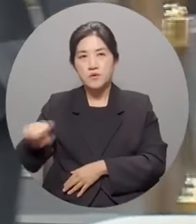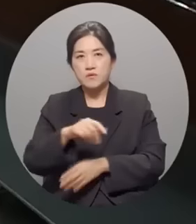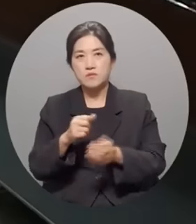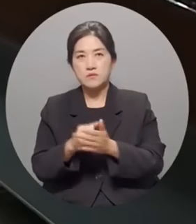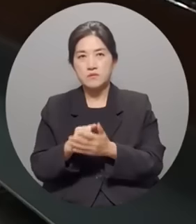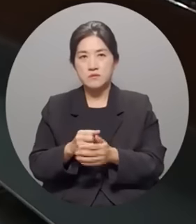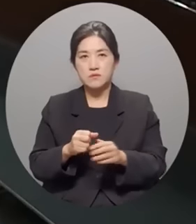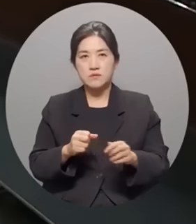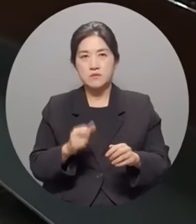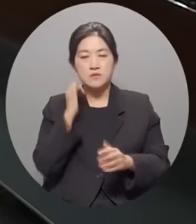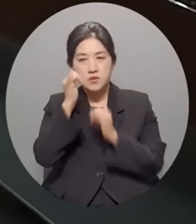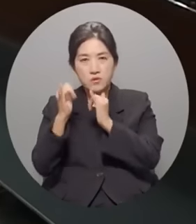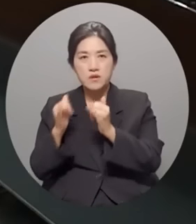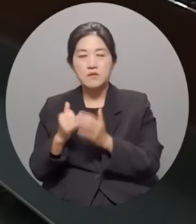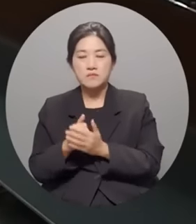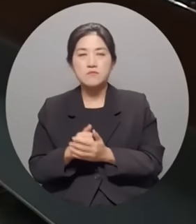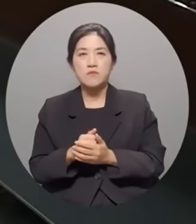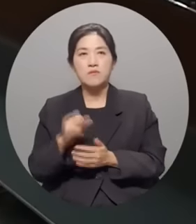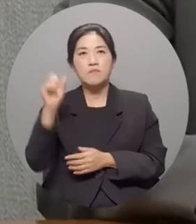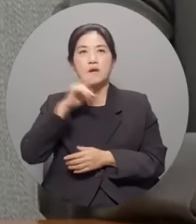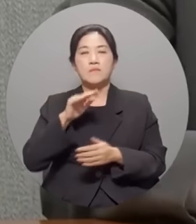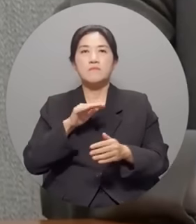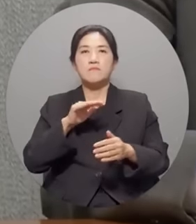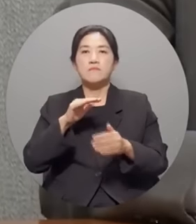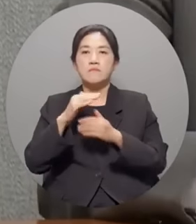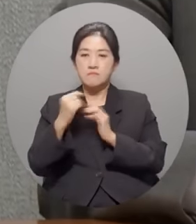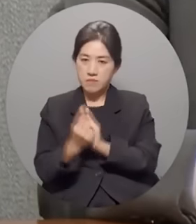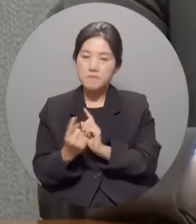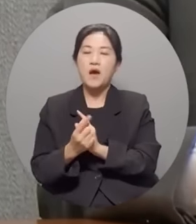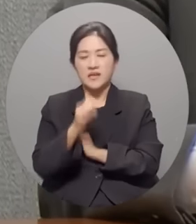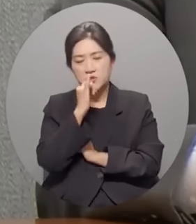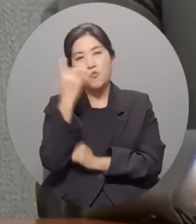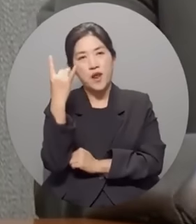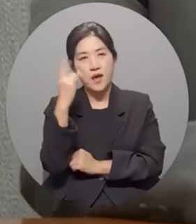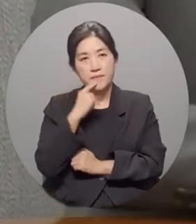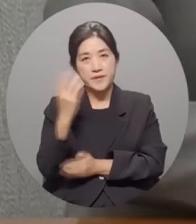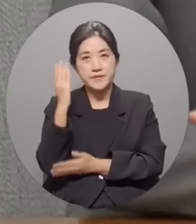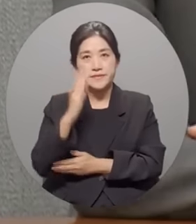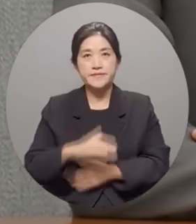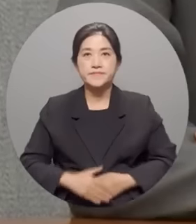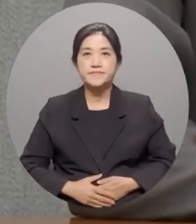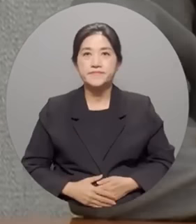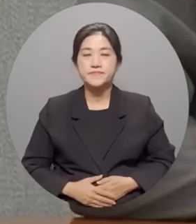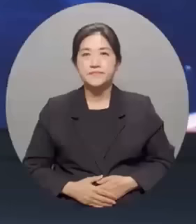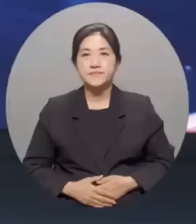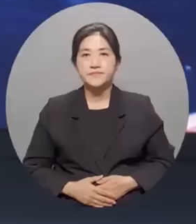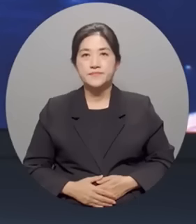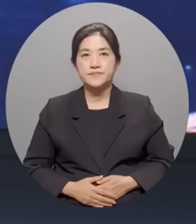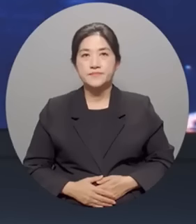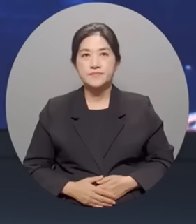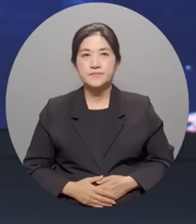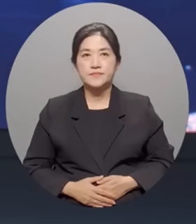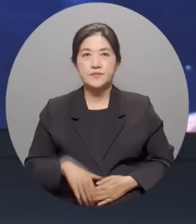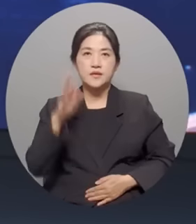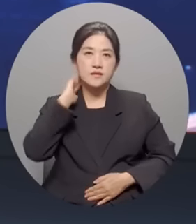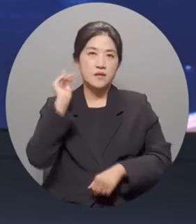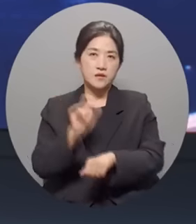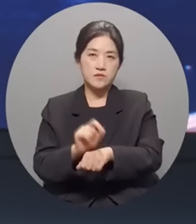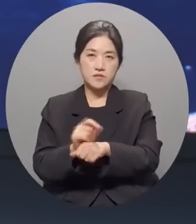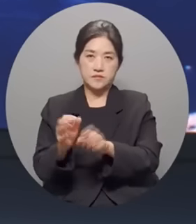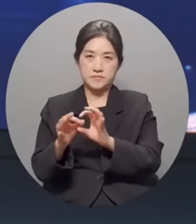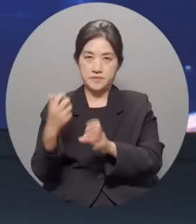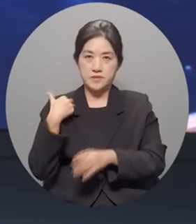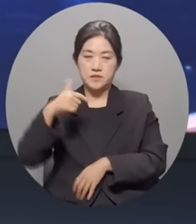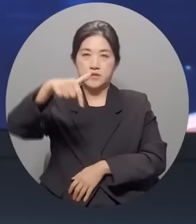대의원들에 자리를 가진다고 설명했습니다 MBC 뉴스 김민혁입니다 시작하겠습니다 대통령실 출입하는